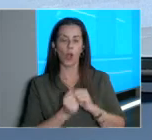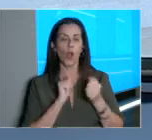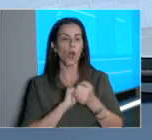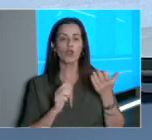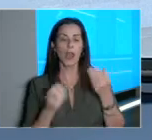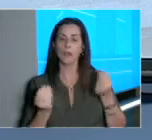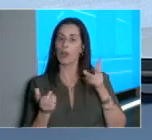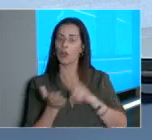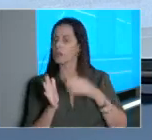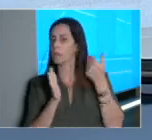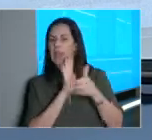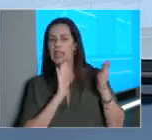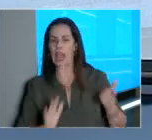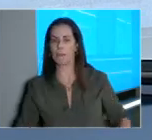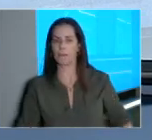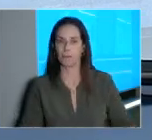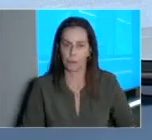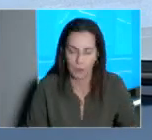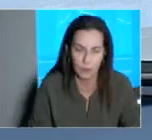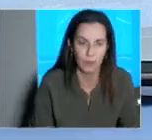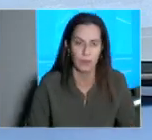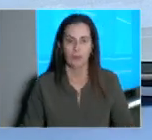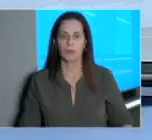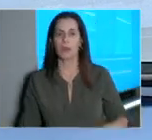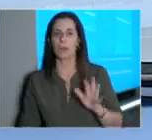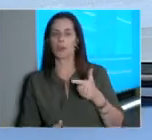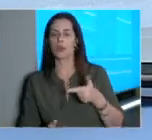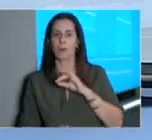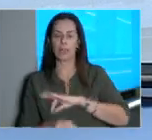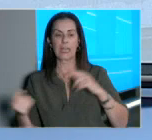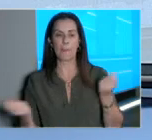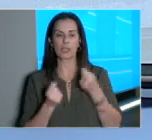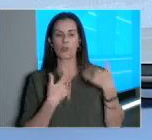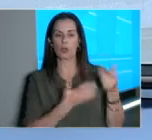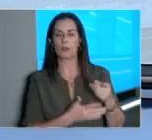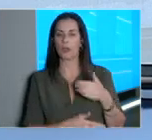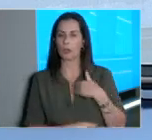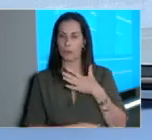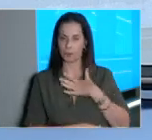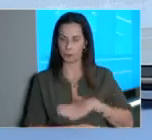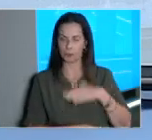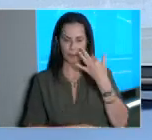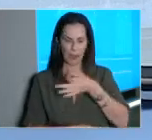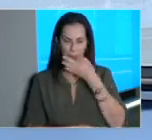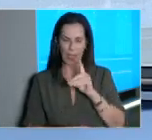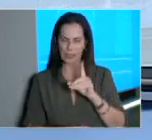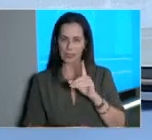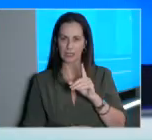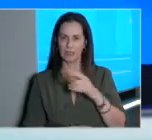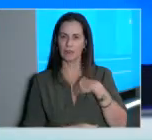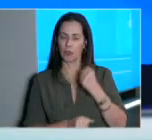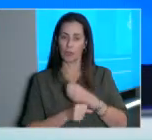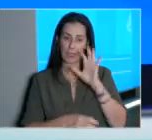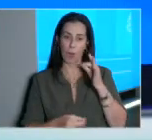או שהדבר הנכון זה להתעלם, כי בסך הכל זה משהו מרוויח, זה באמת הפרסום שאנחנו... מאחר ואני גם מרצה לדיני תקשורת, ואני עורך